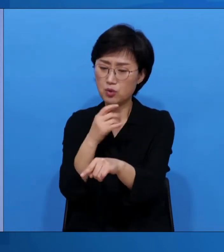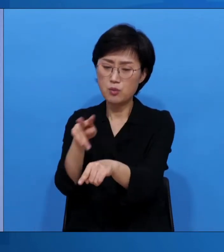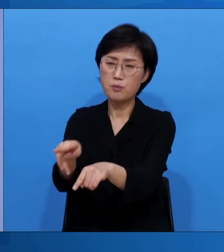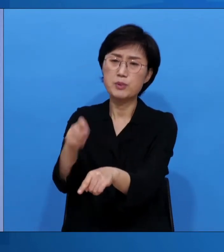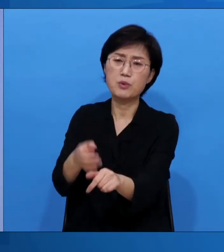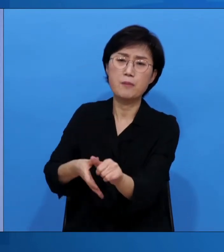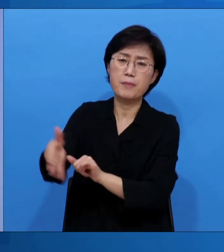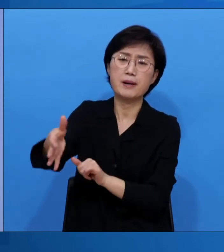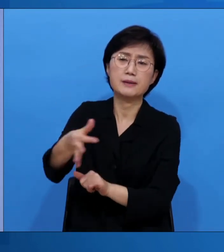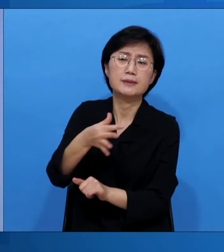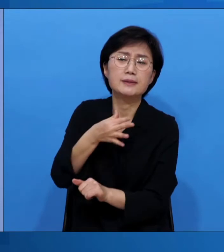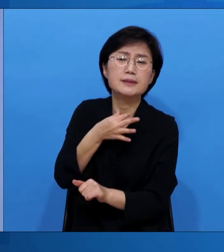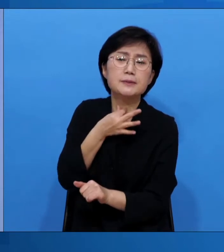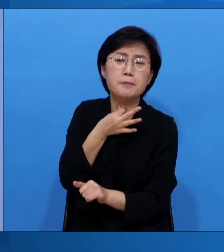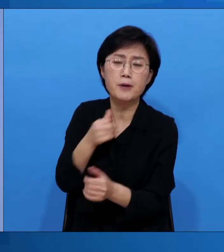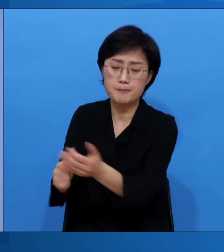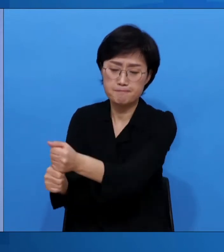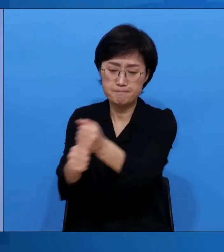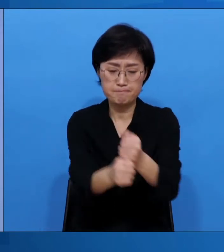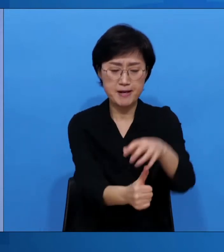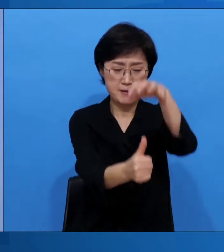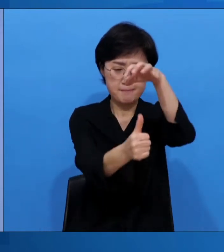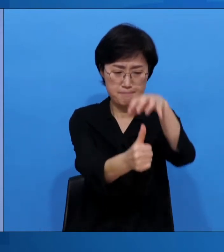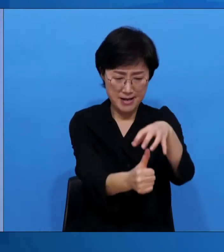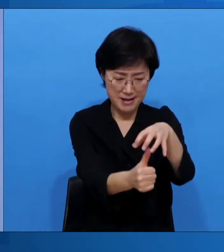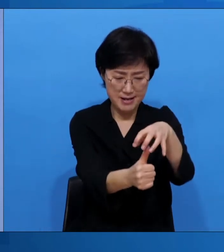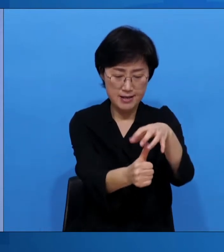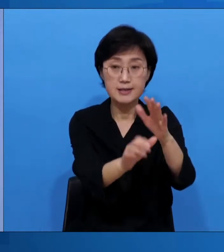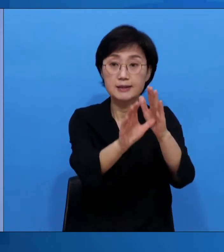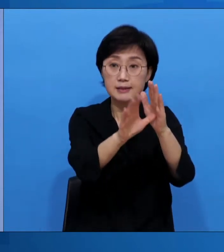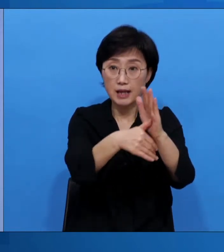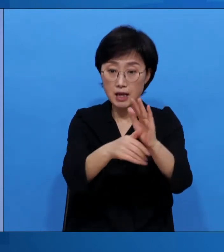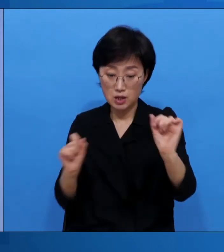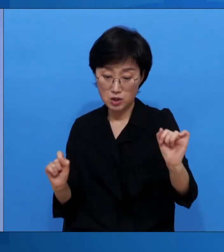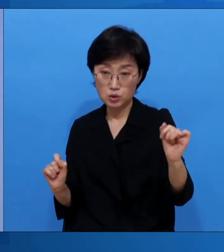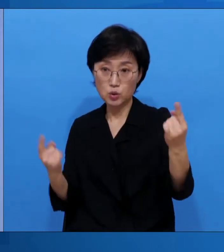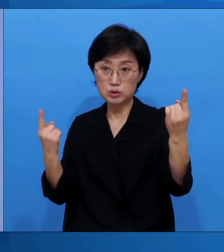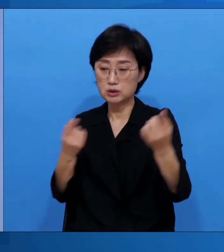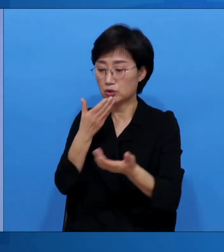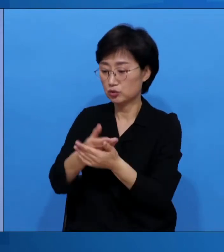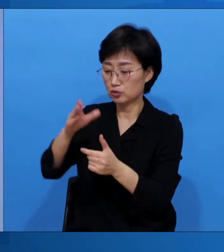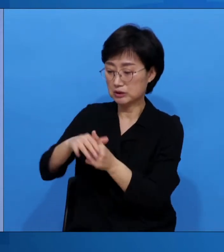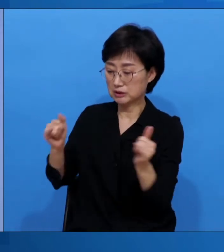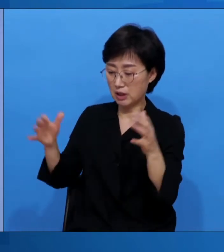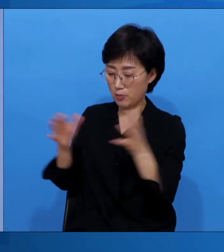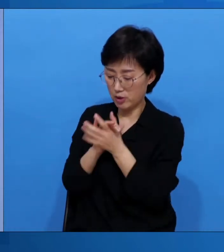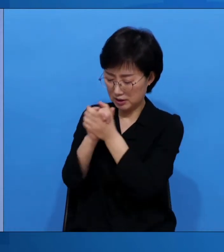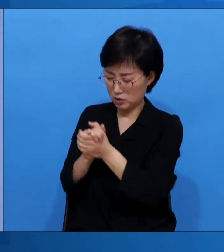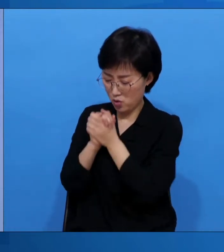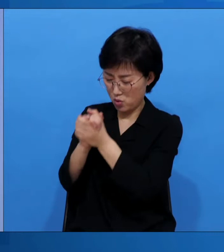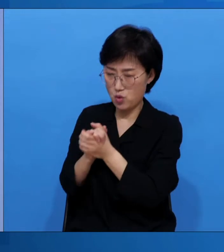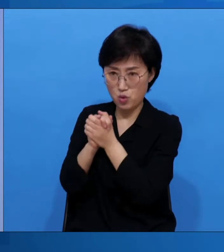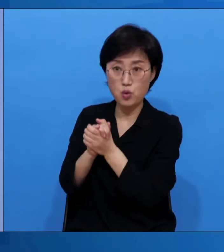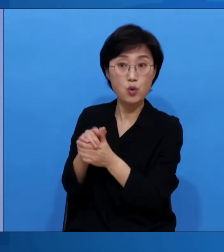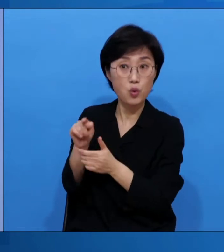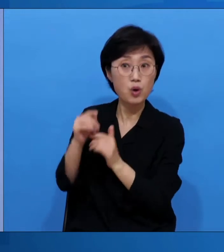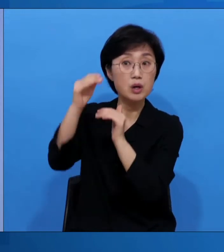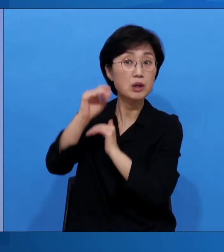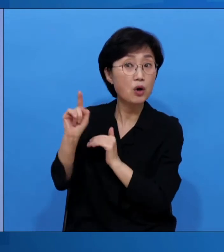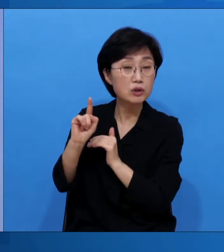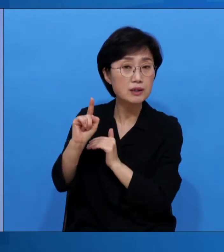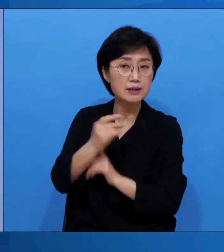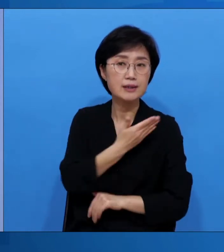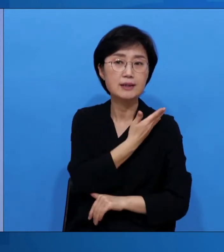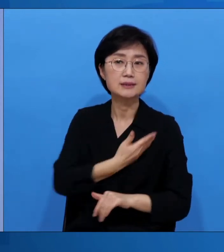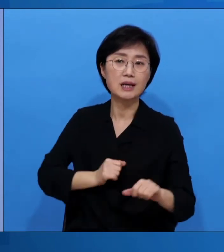he imprisoned Peter and to kill him, and we see that the church officers gathered that night to pray for him. 그게 사도행전 12장입니다. That is